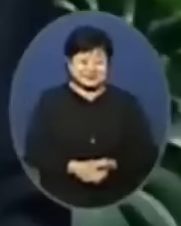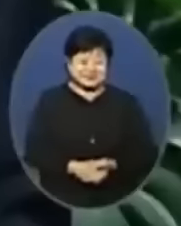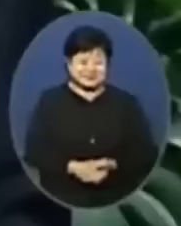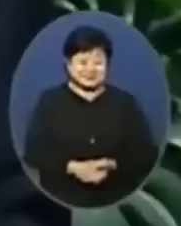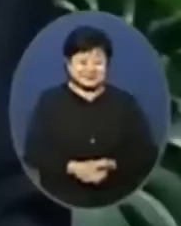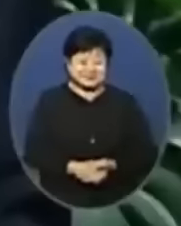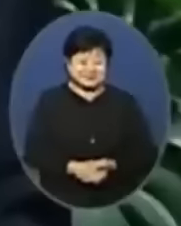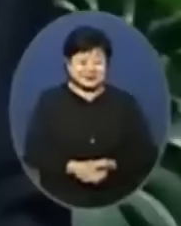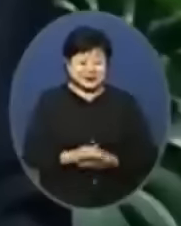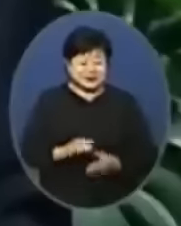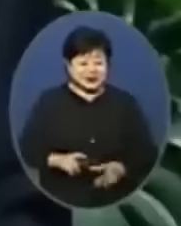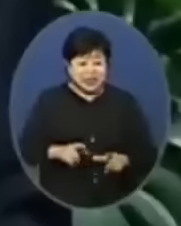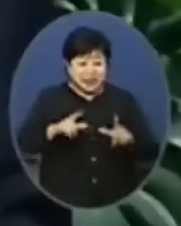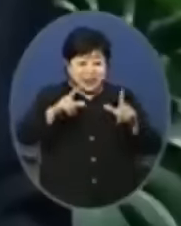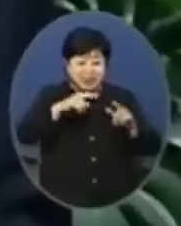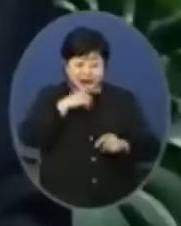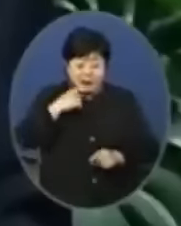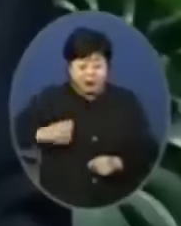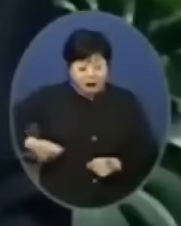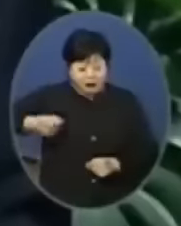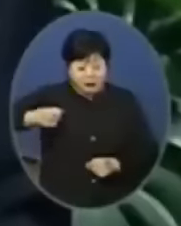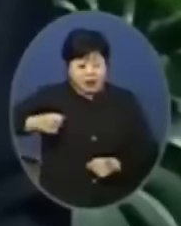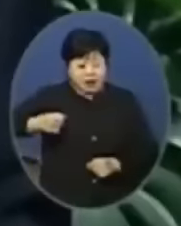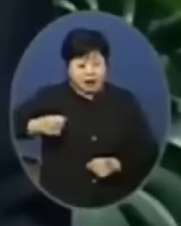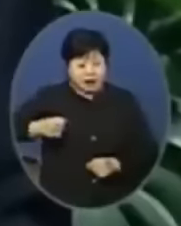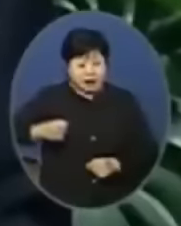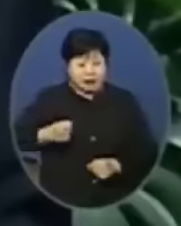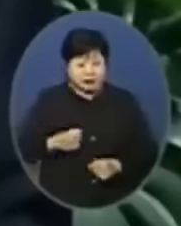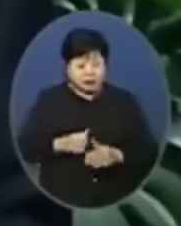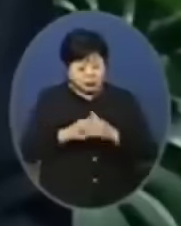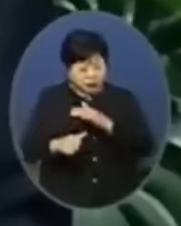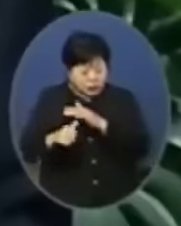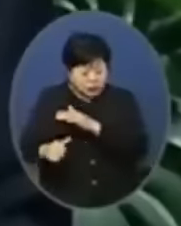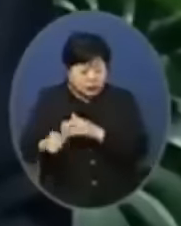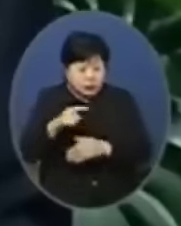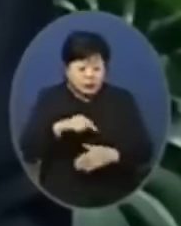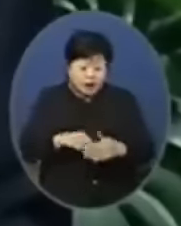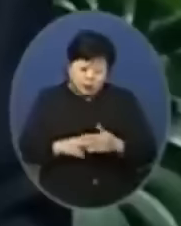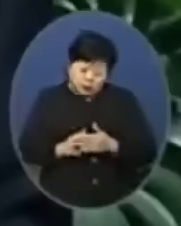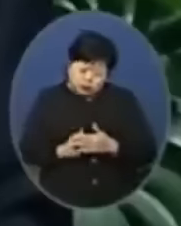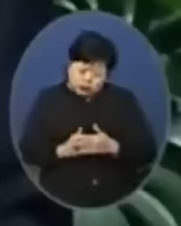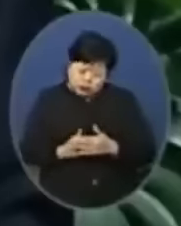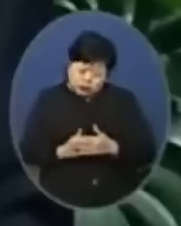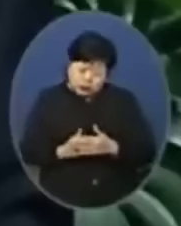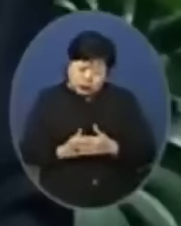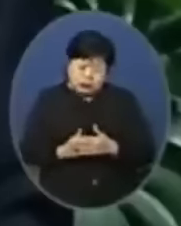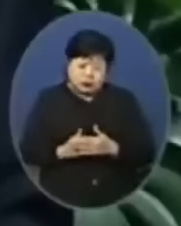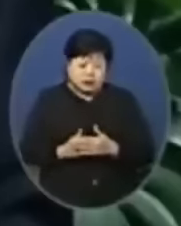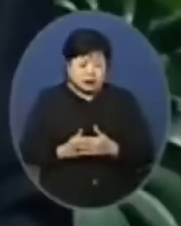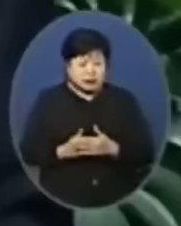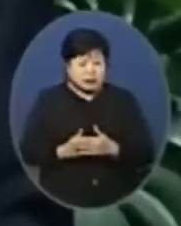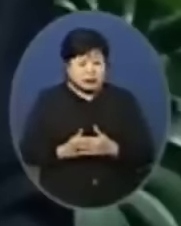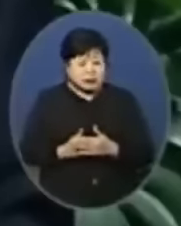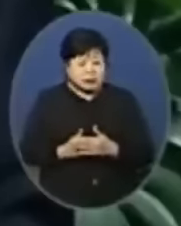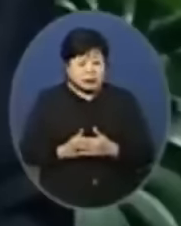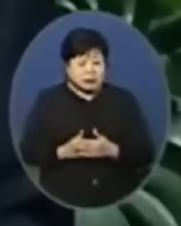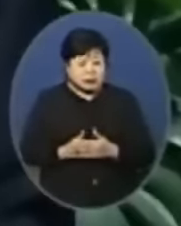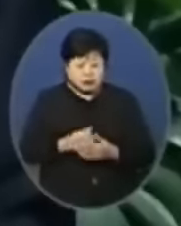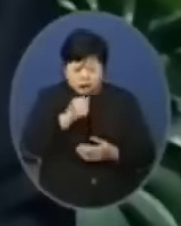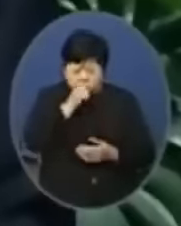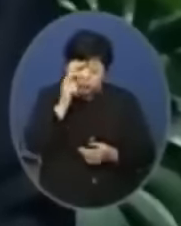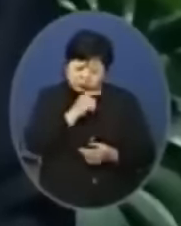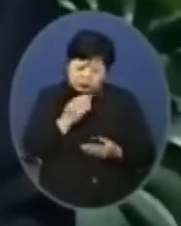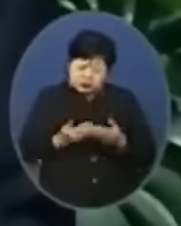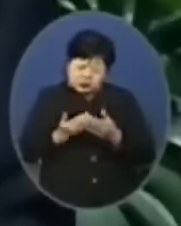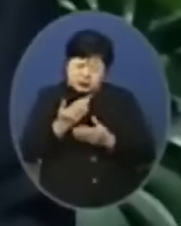그런데 그날은 빨간 가방을 들고 막 설치고 댕겼는데 마음이 불안해요. 무슨 좋지 않은